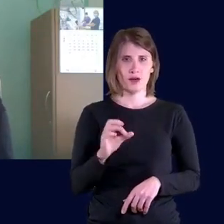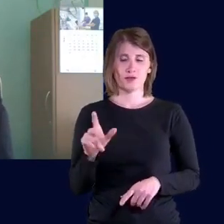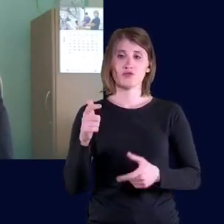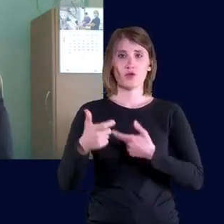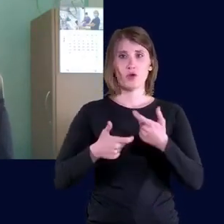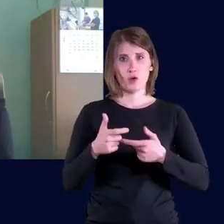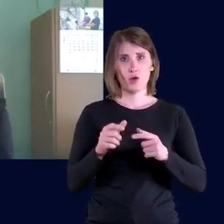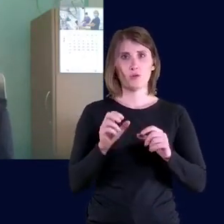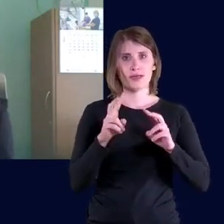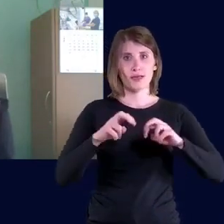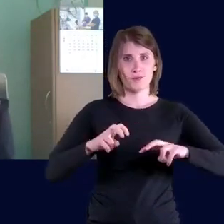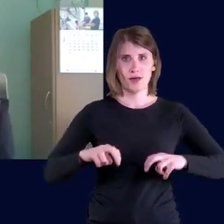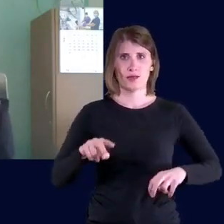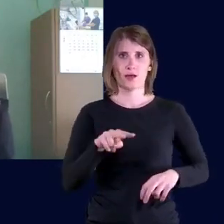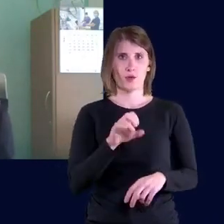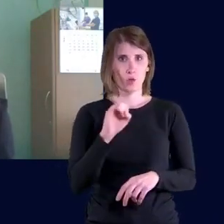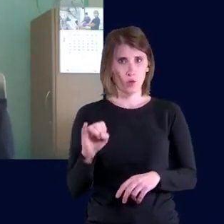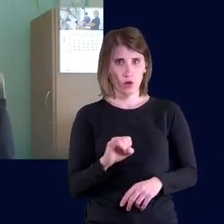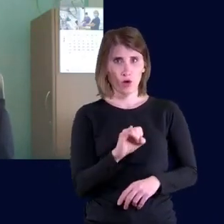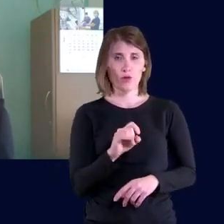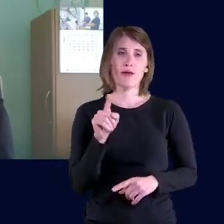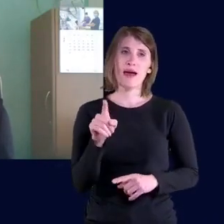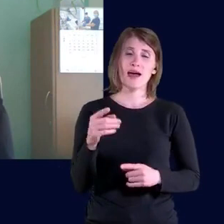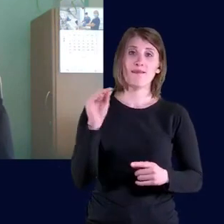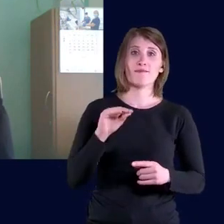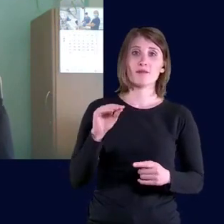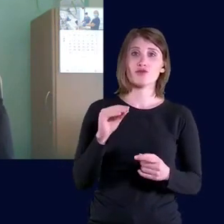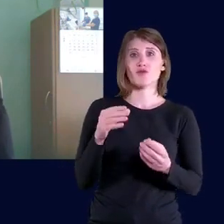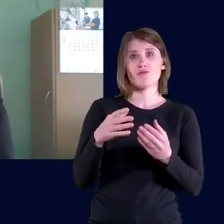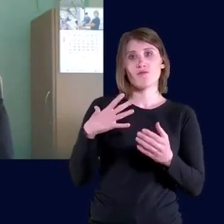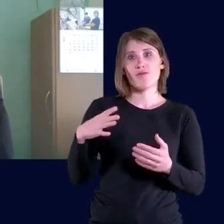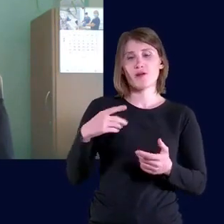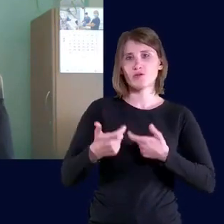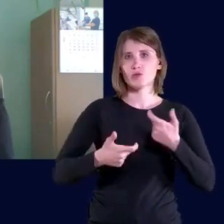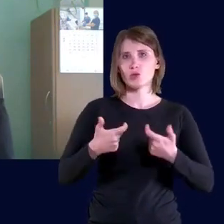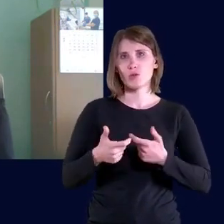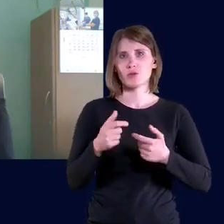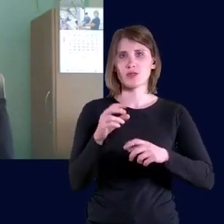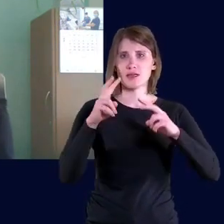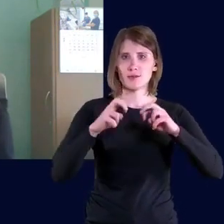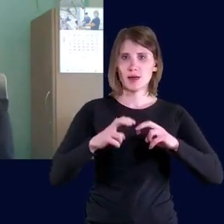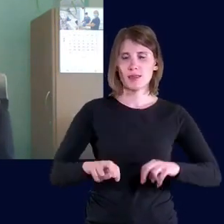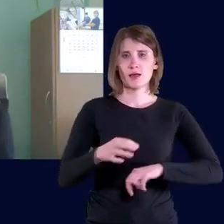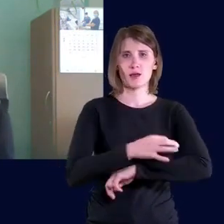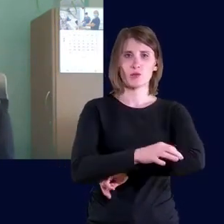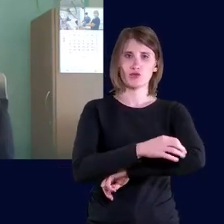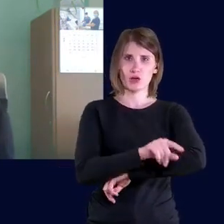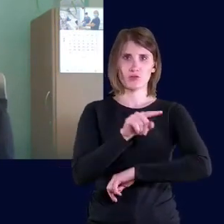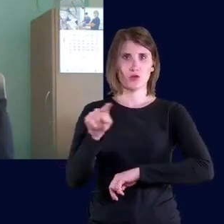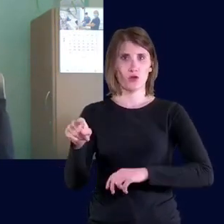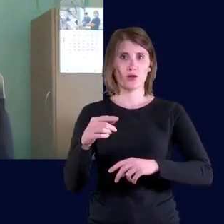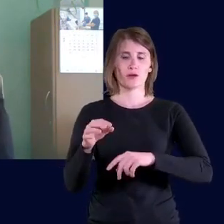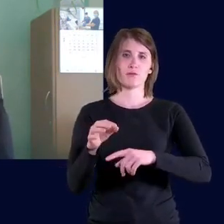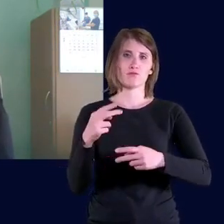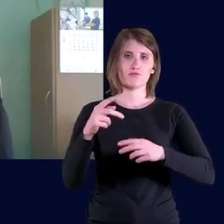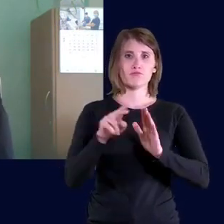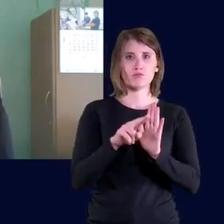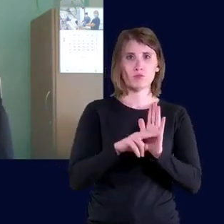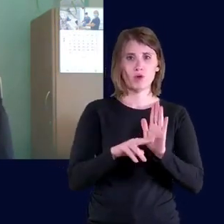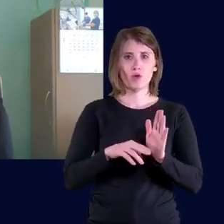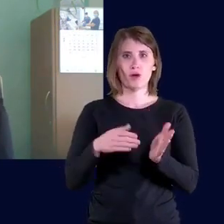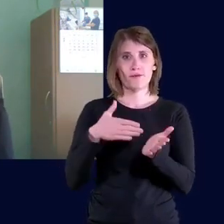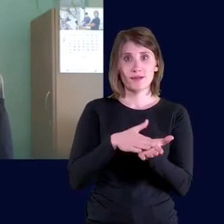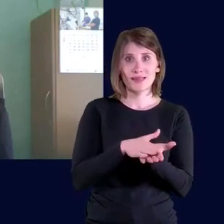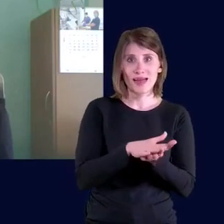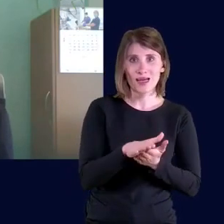Uniwersytet Jagielloński ale może takie szerzej zakrojone na uczelnię które wdrażają tego typu programy mielibyśmy wtedy taki